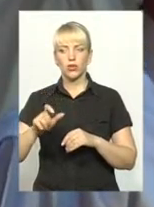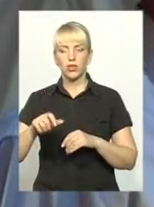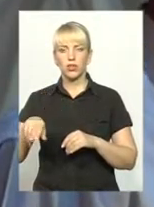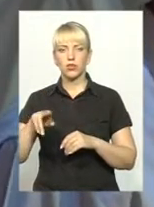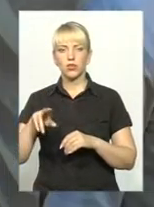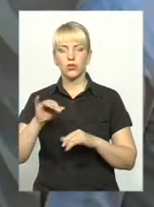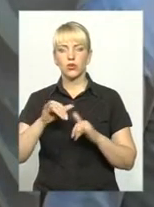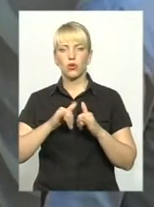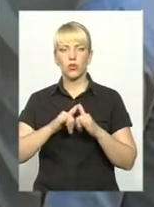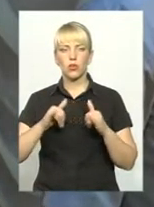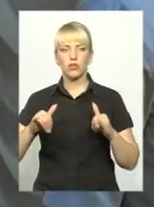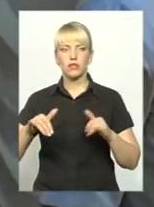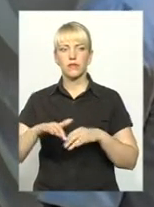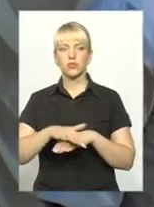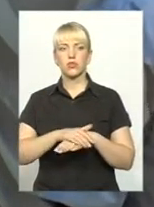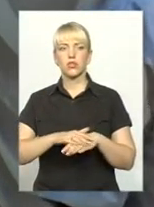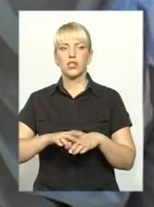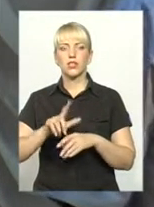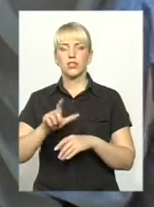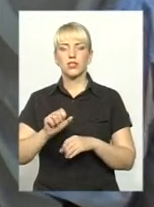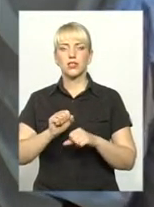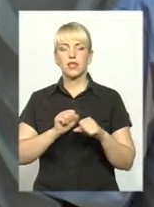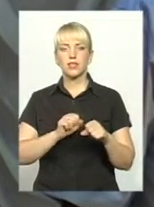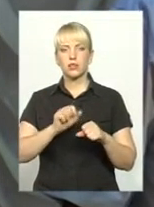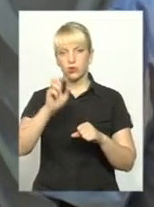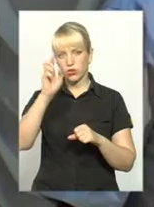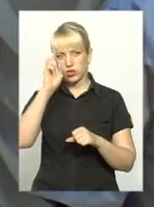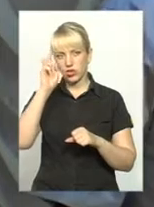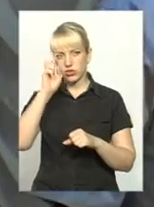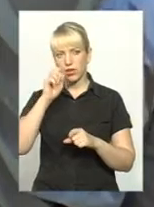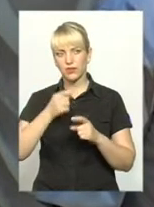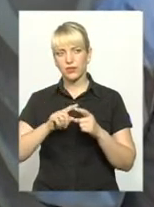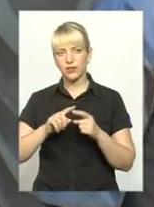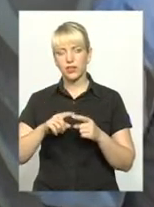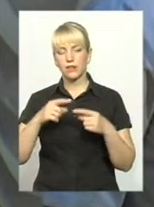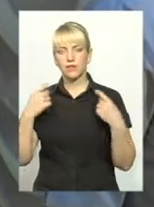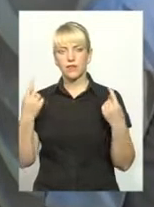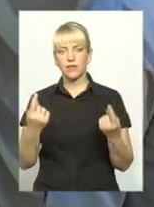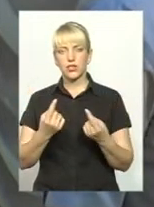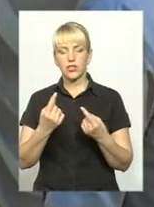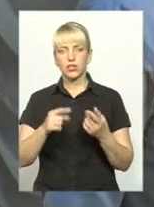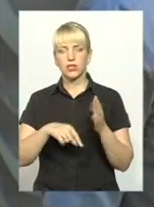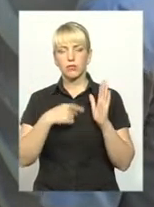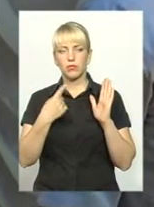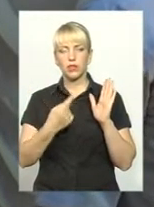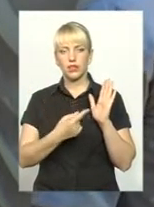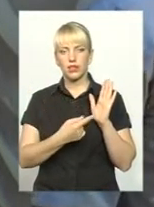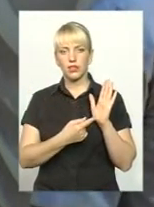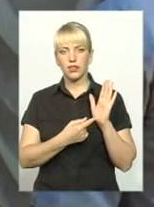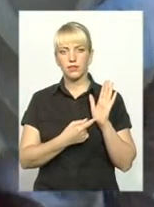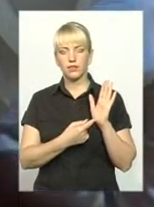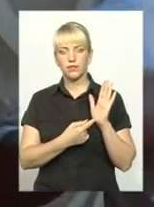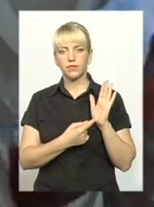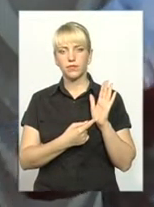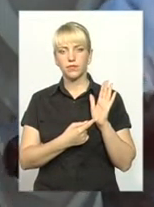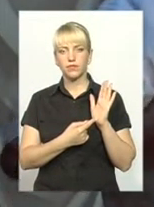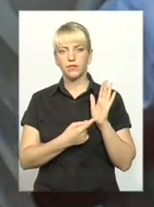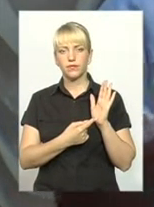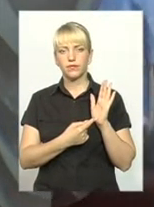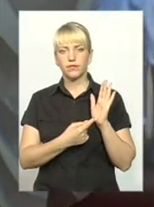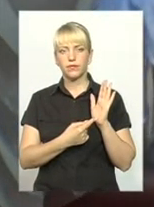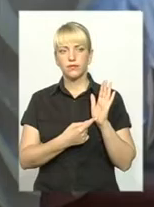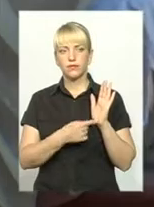розвитку суспільства, захисту держави. Тобто це звичне запитання, і як